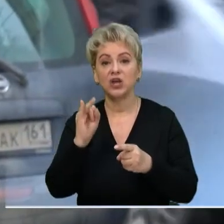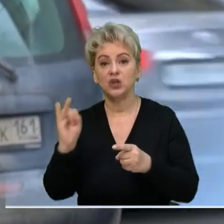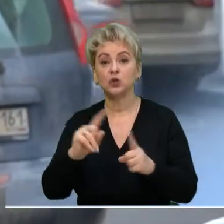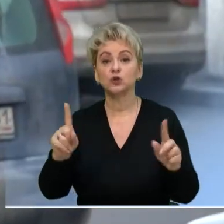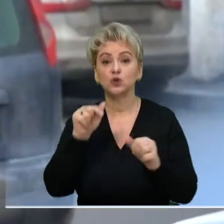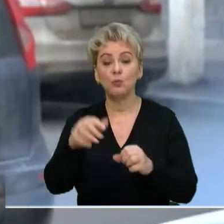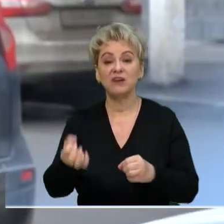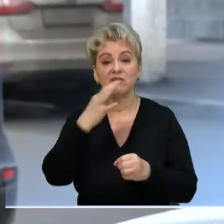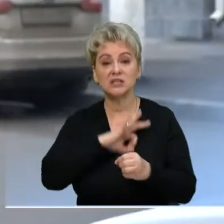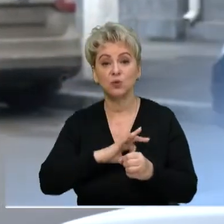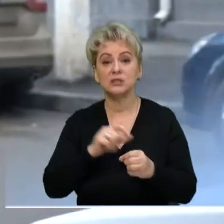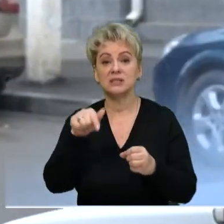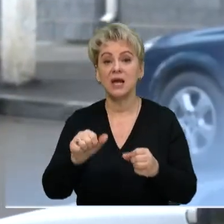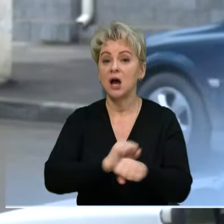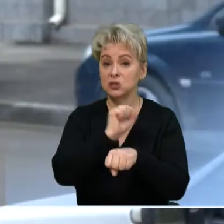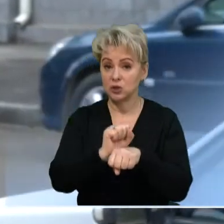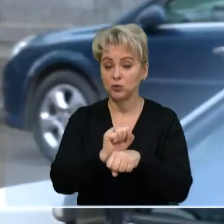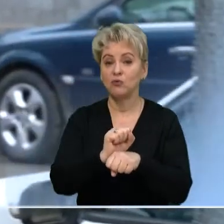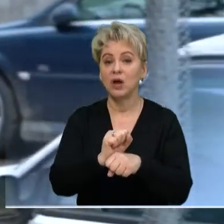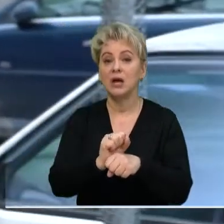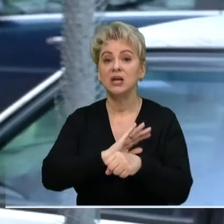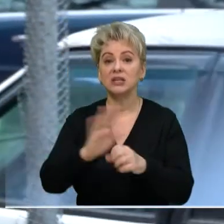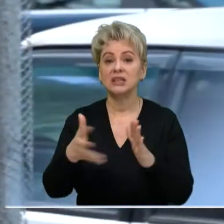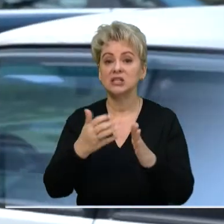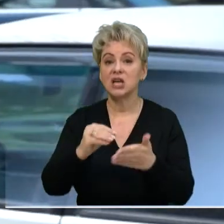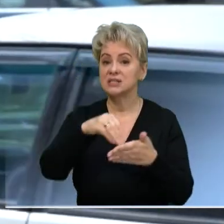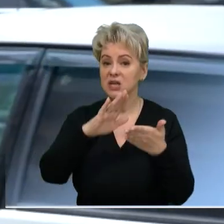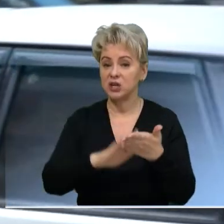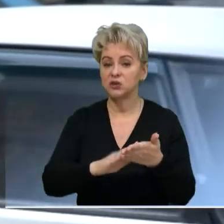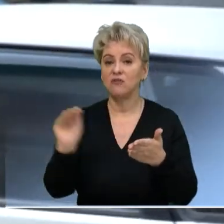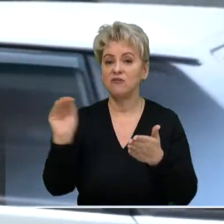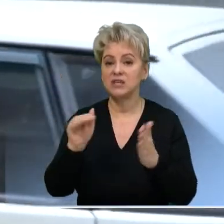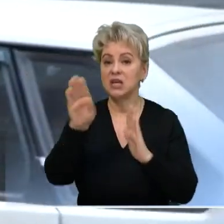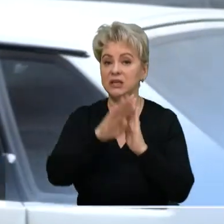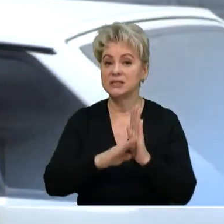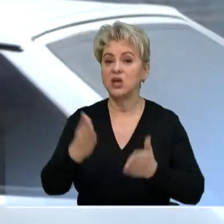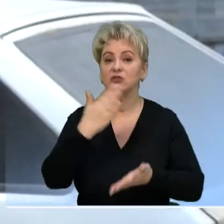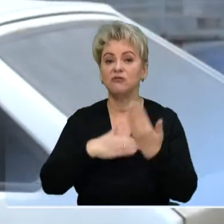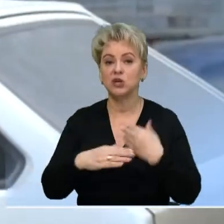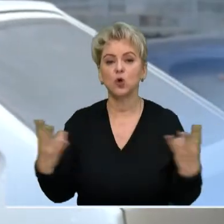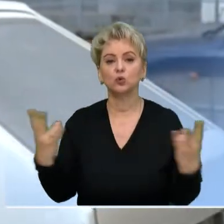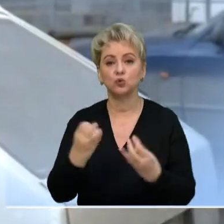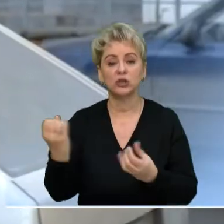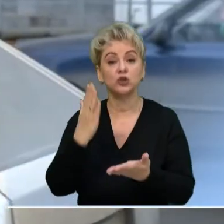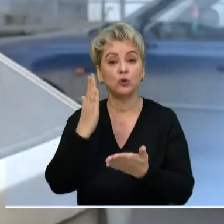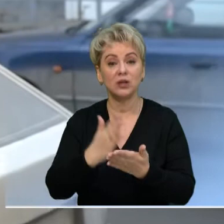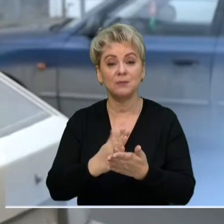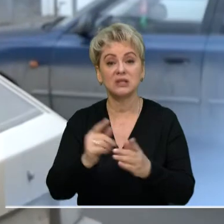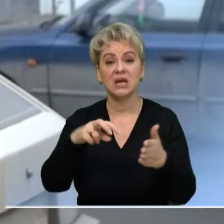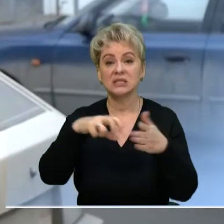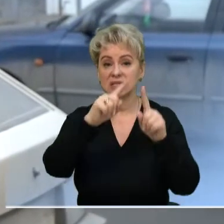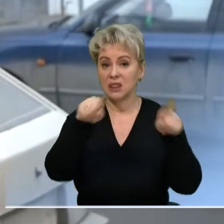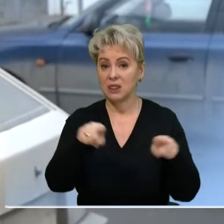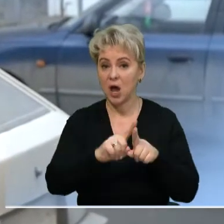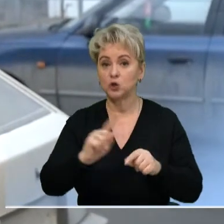для того, чтобы воспользоваться льготным парковочным местом, недостаточно быть зарегистрированным в Федеральном реестре инвалидов. Нужно еще иметь опознавательный знак,